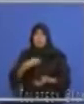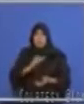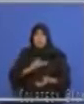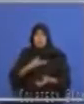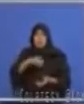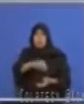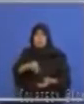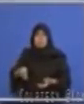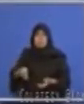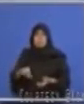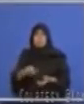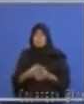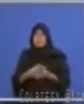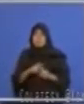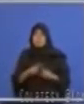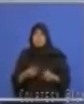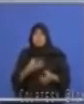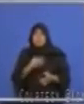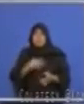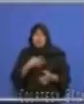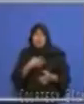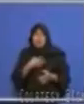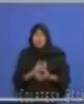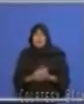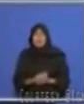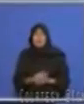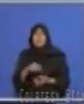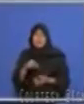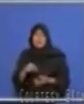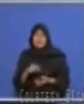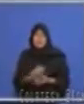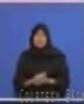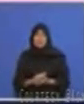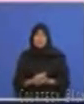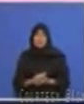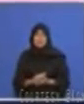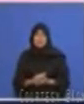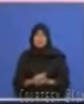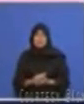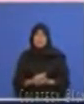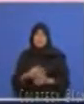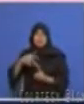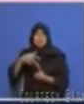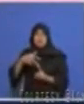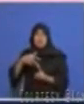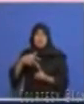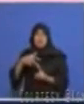kalau susah tidak ada air kan susah ditanam bibitnya ini sebenarnya begini kita Diel